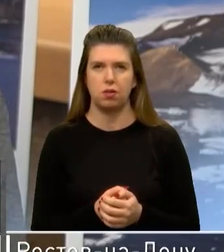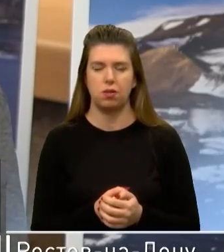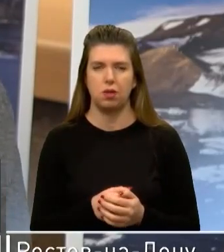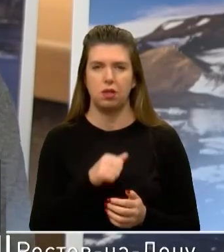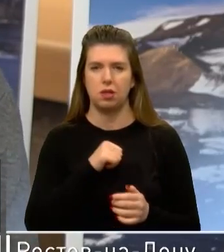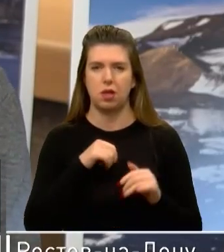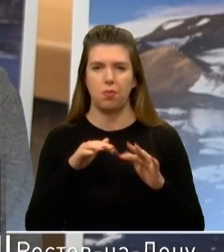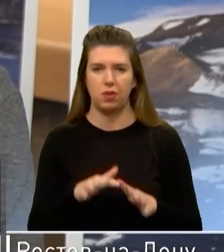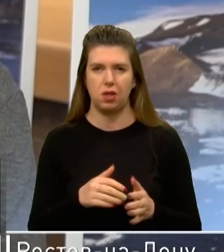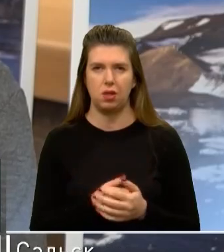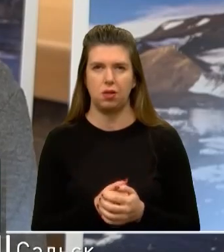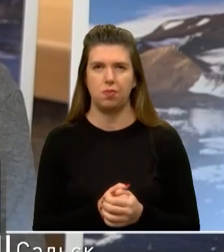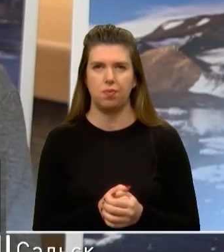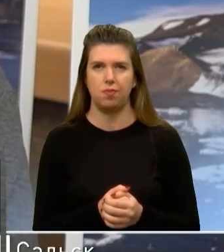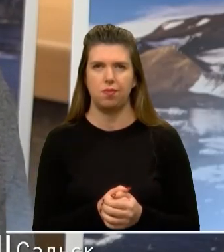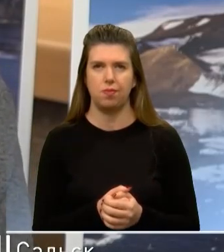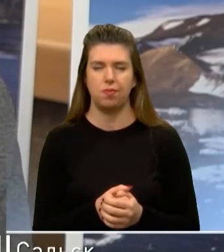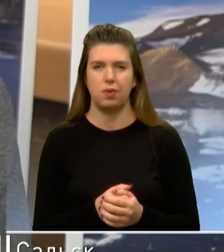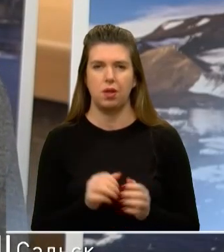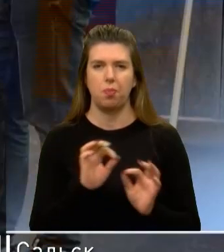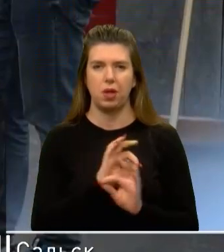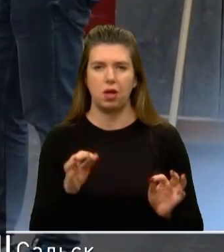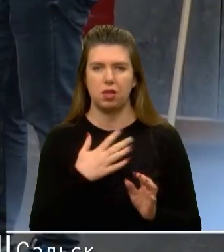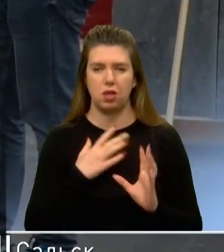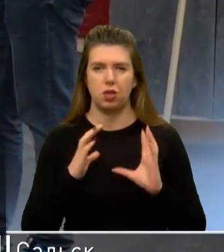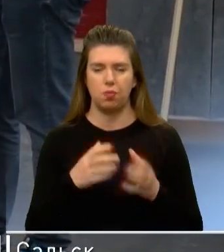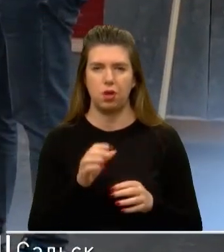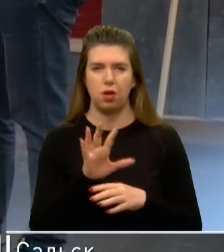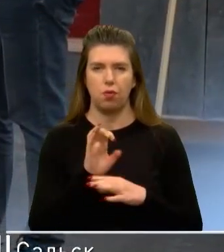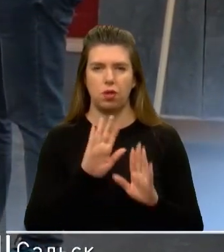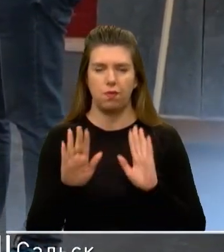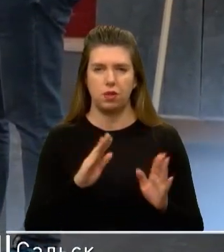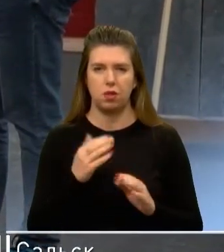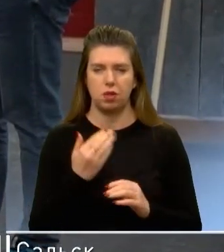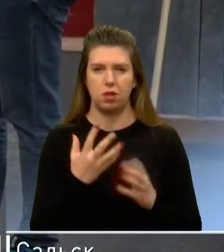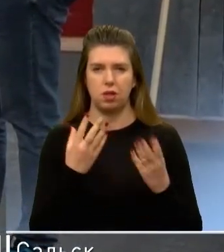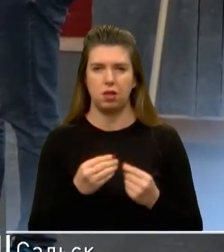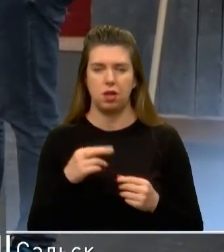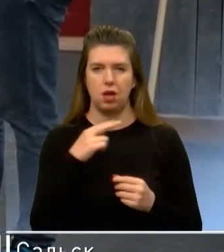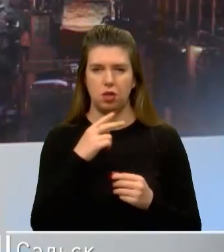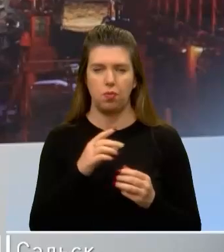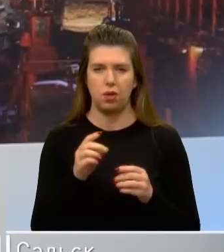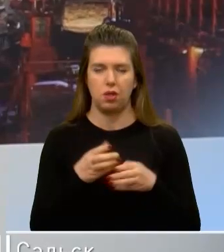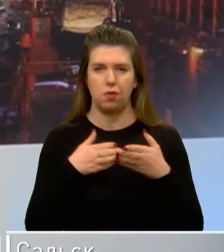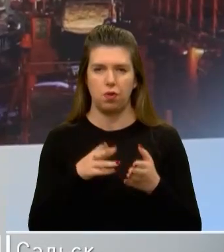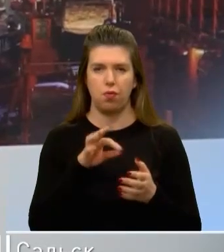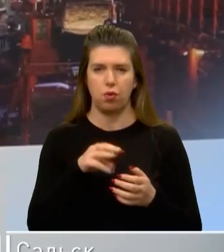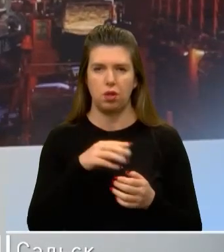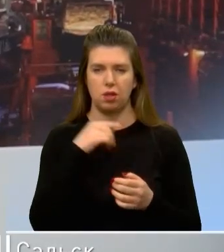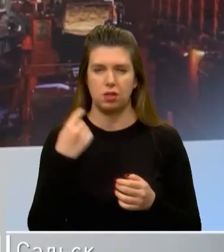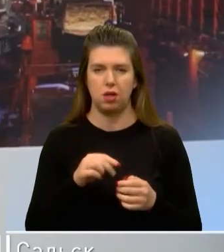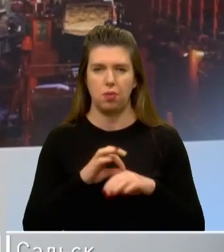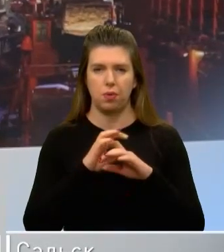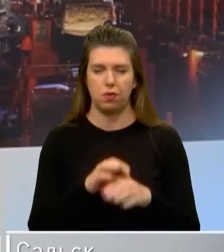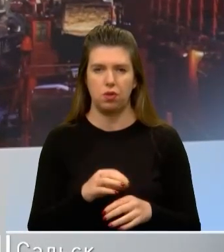самом деле велик и прекрасен наш се фотовыставка приурочена ко дню атомного ледокольного флота России и